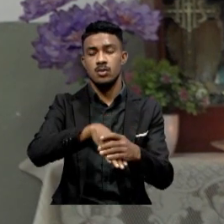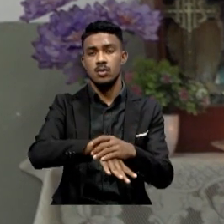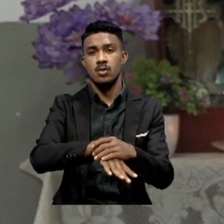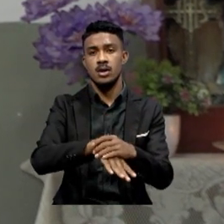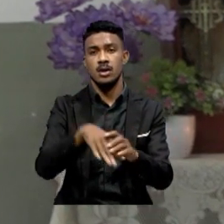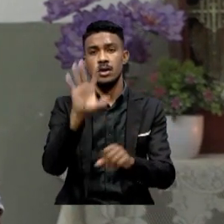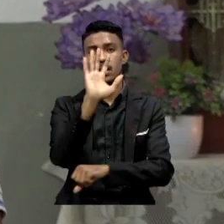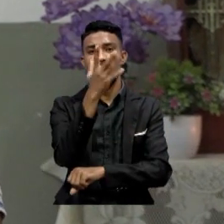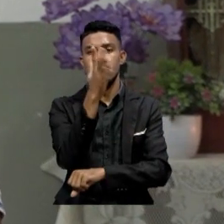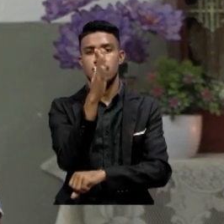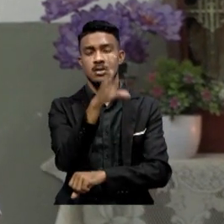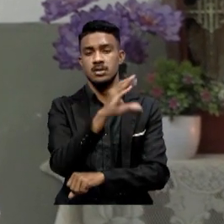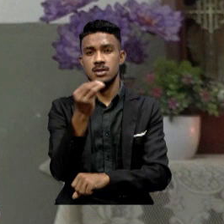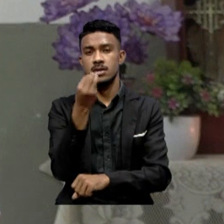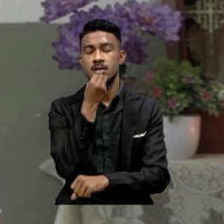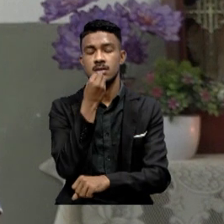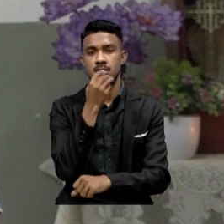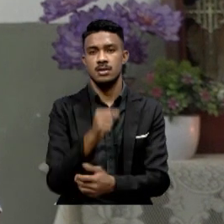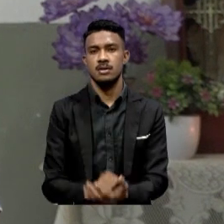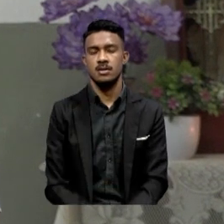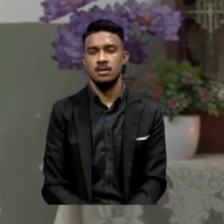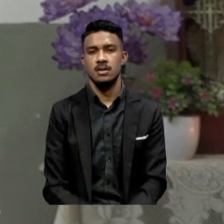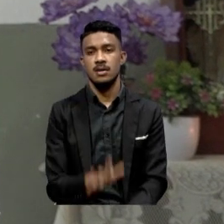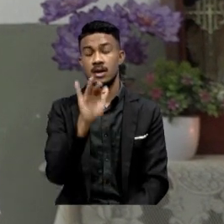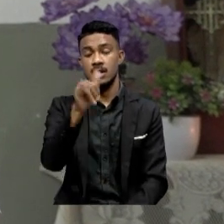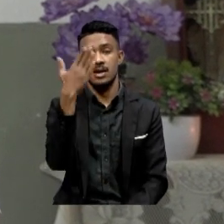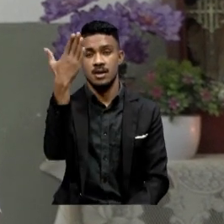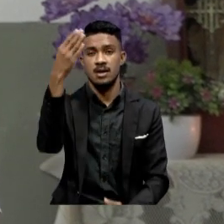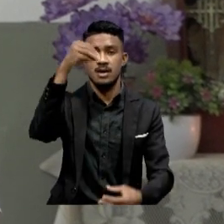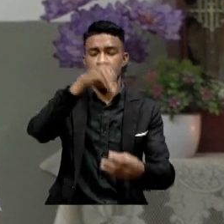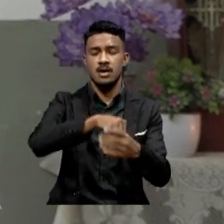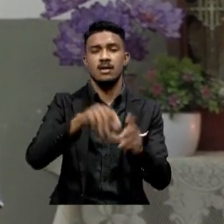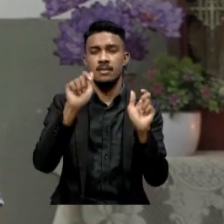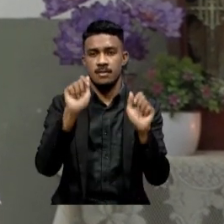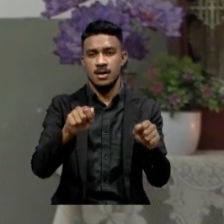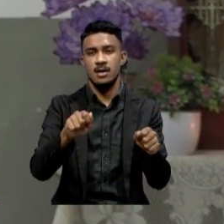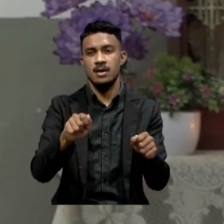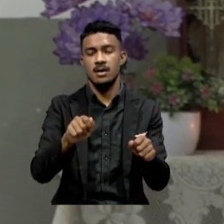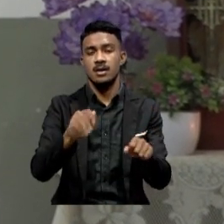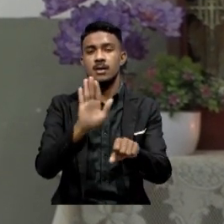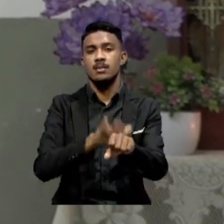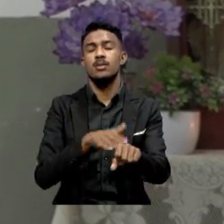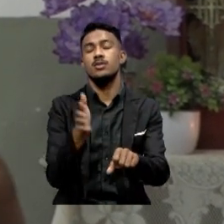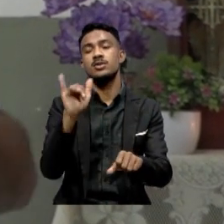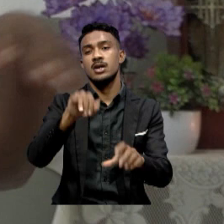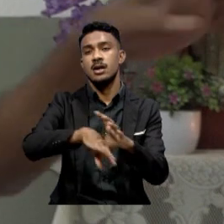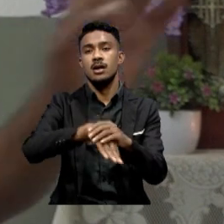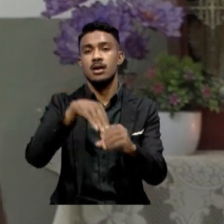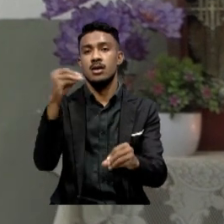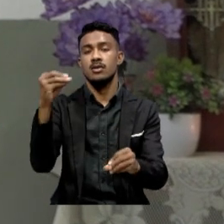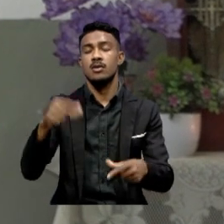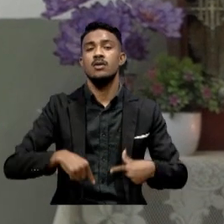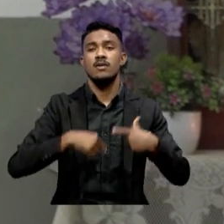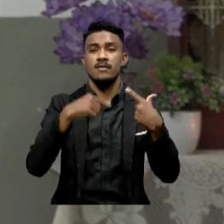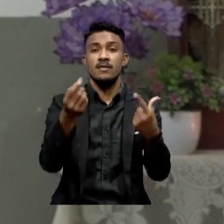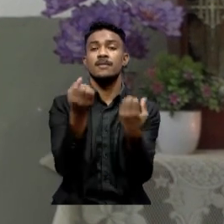ayori serne ayahan serne no hela ya laran sene bele haruko sira sai para ko husik libri